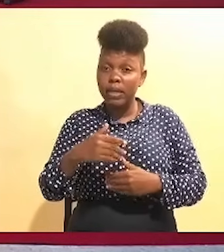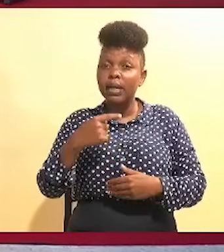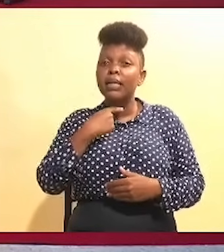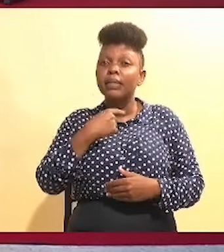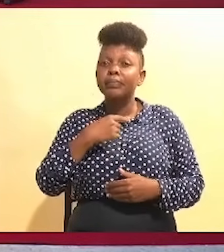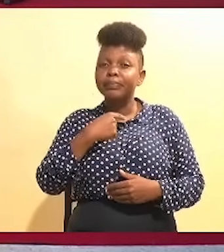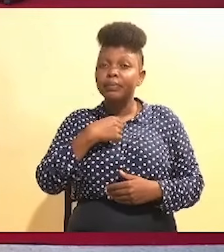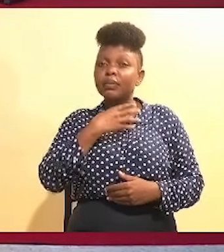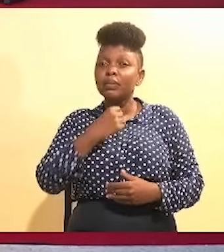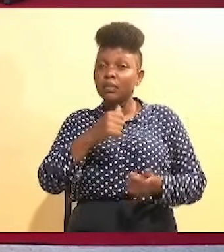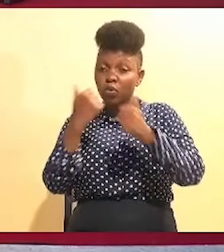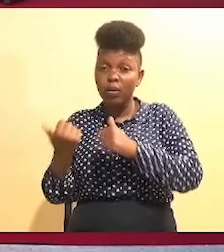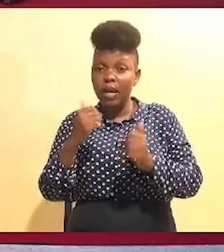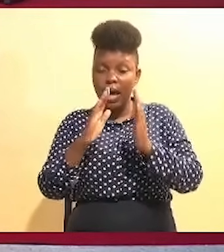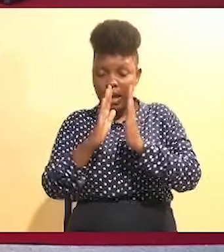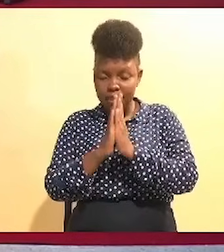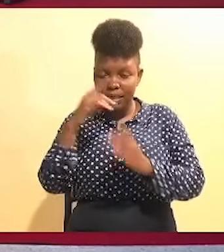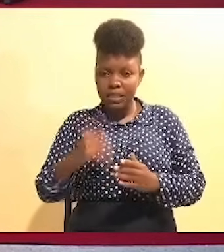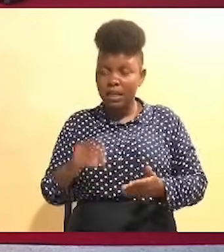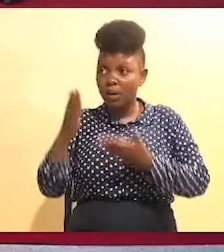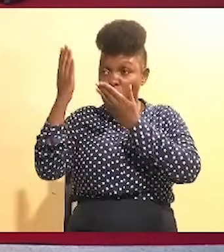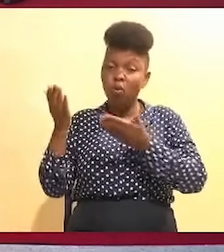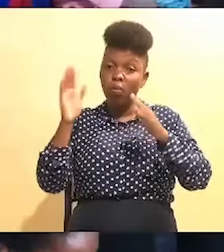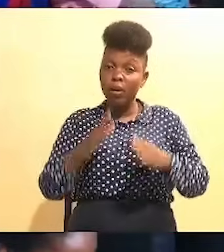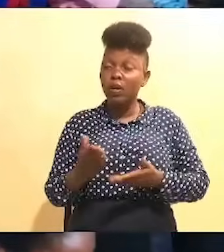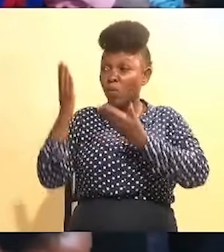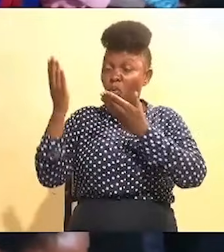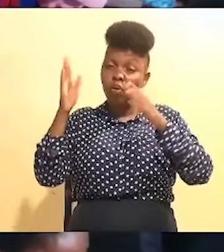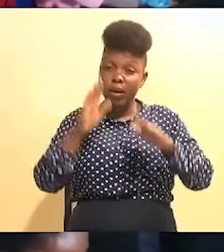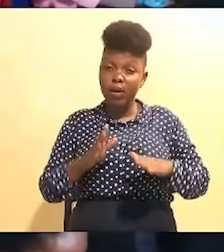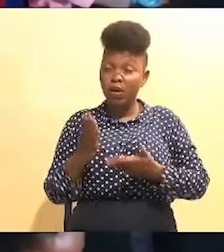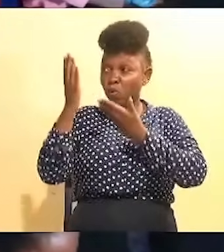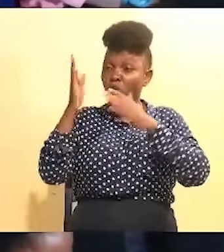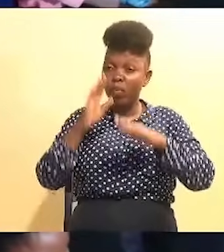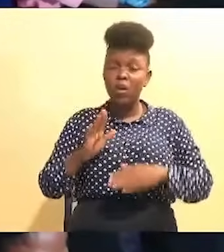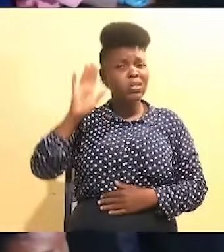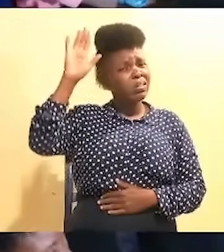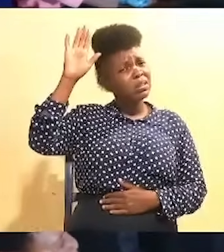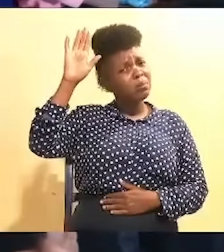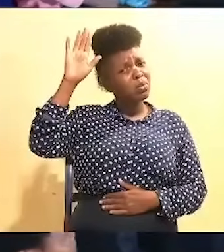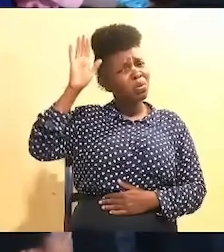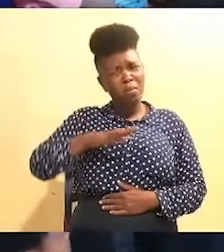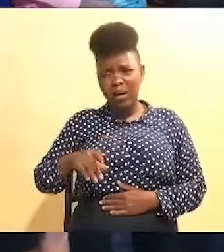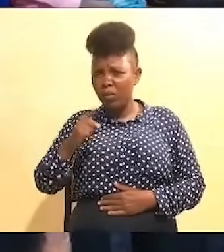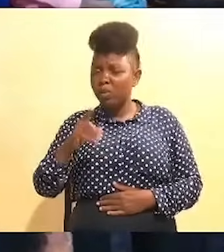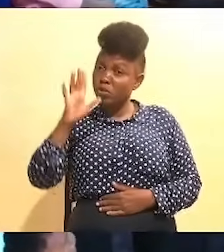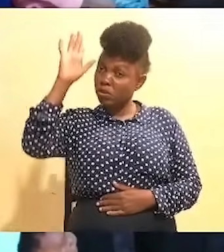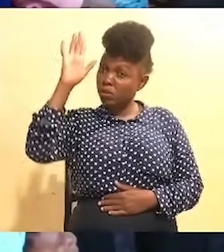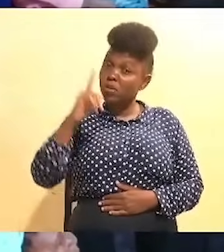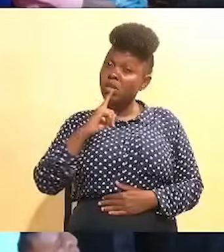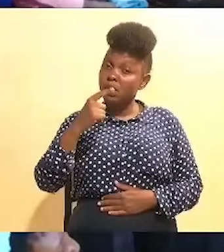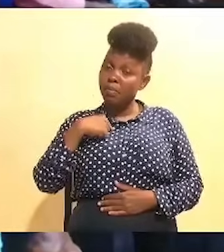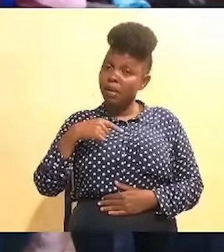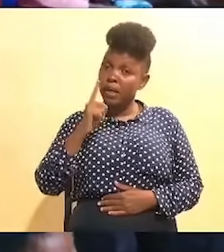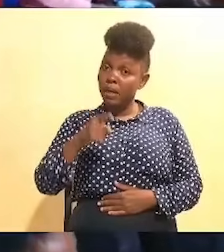ulipo. Asante sana. Mungu akubariki dada yangu. Mungu akubariki. Mungu akubariki sana. Mungu akubariki sana. Nyosha mkono wako mahali ulipo. Nyosha mkono wako, unasema niko